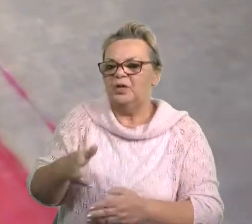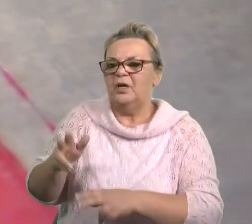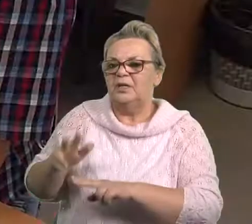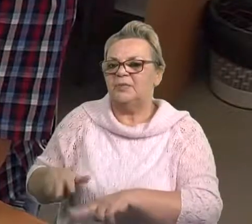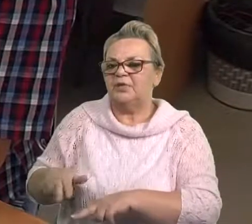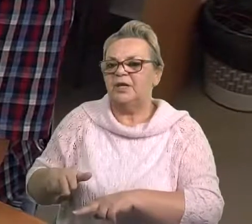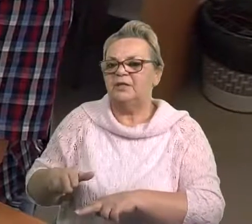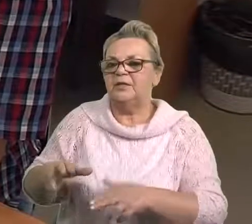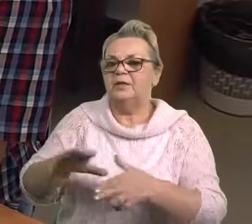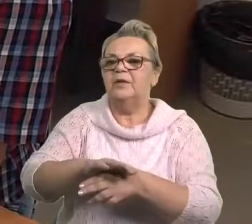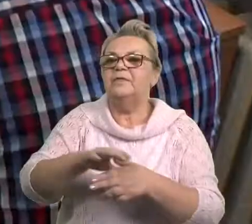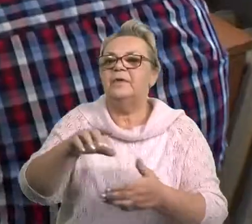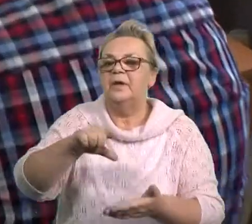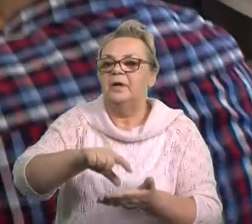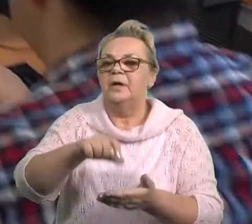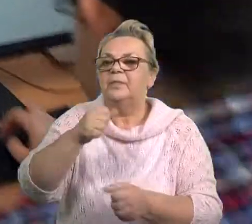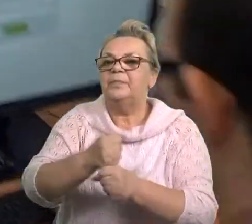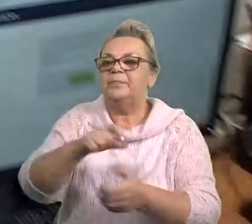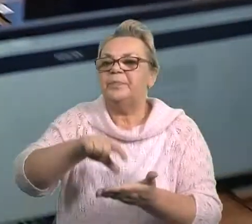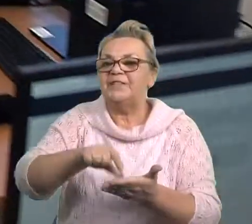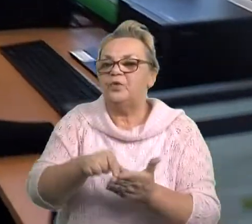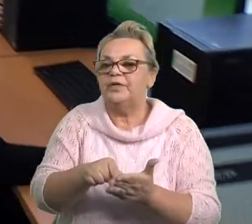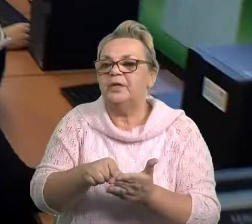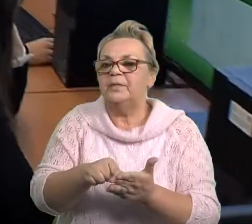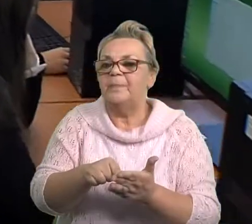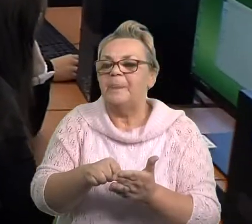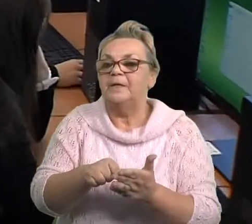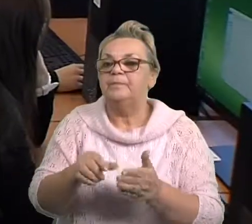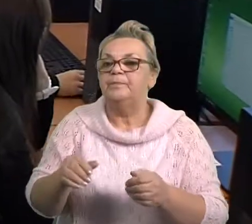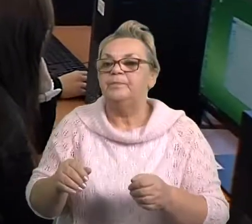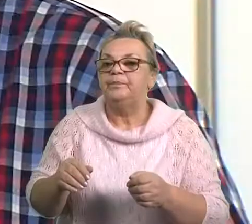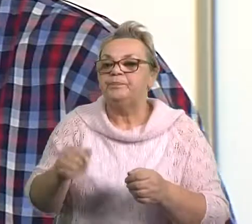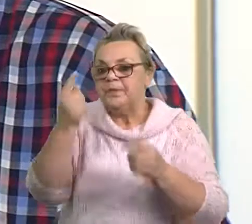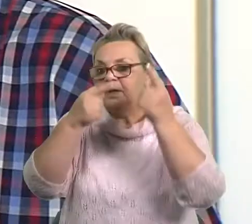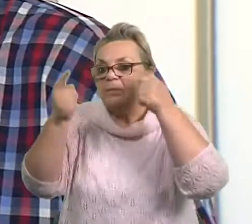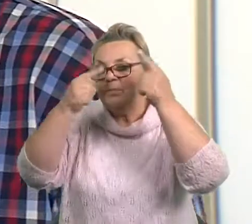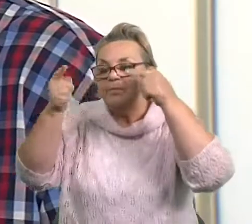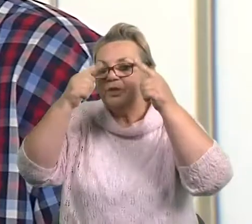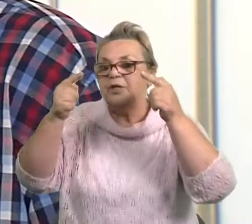ogóle możliwe. Świeża wiedza, świeże siły. Wszyscy młodzi byliśmy, więc